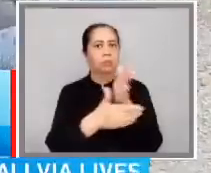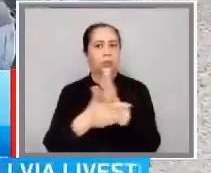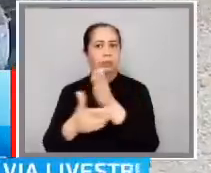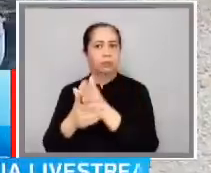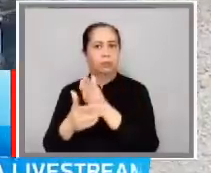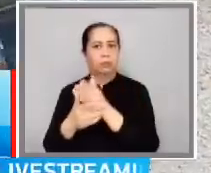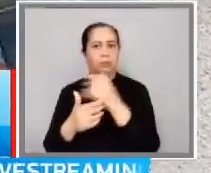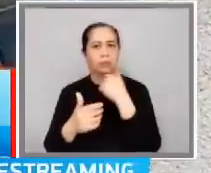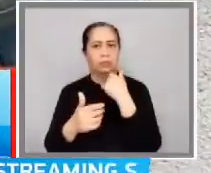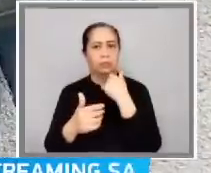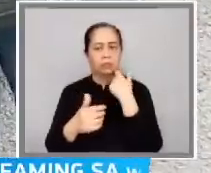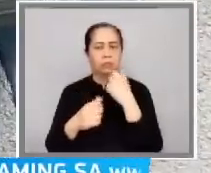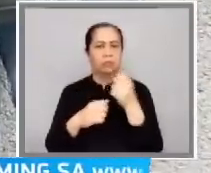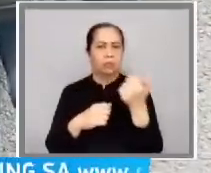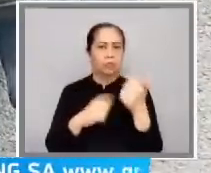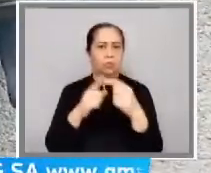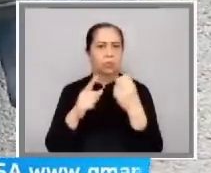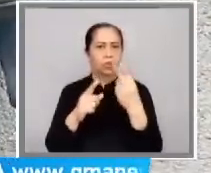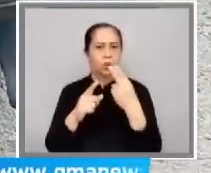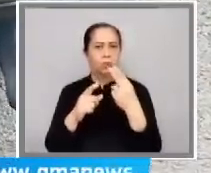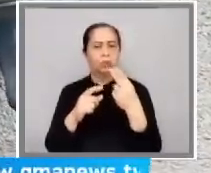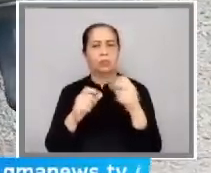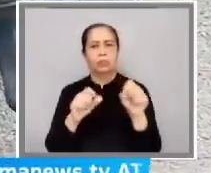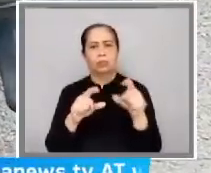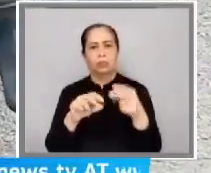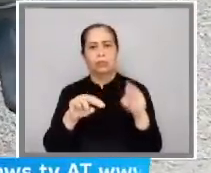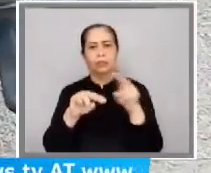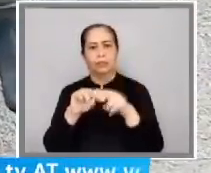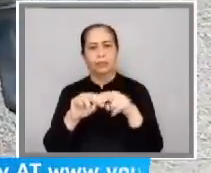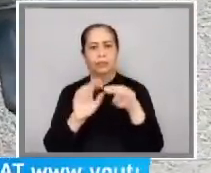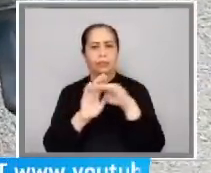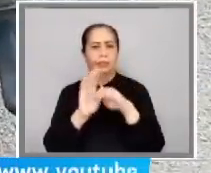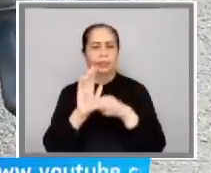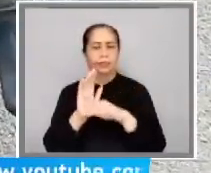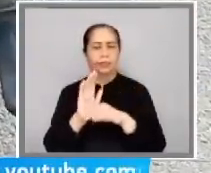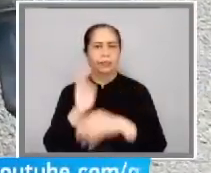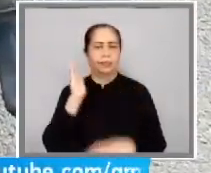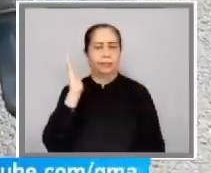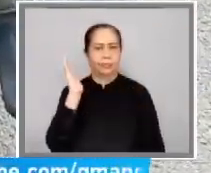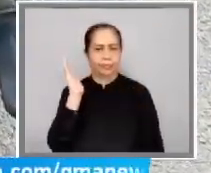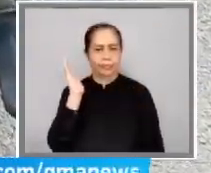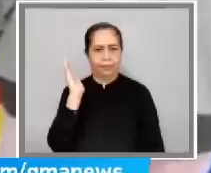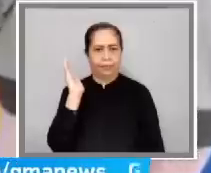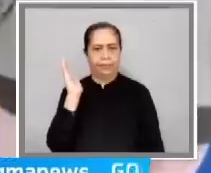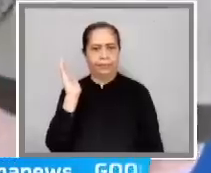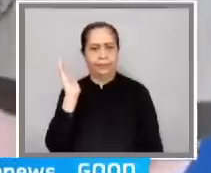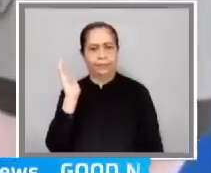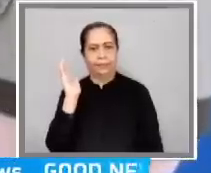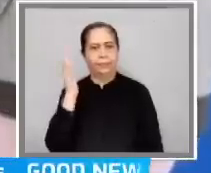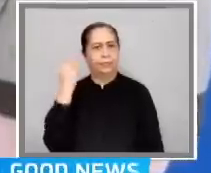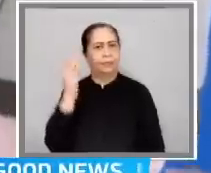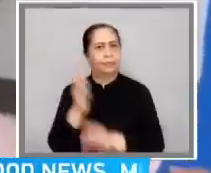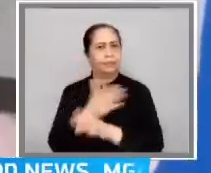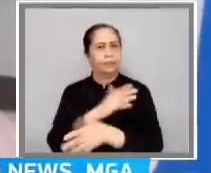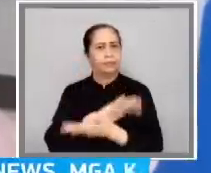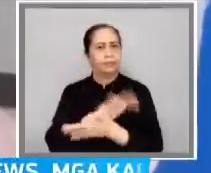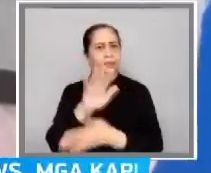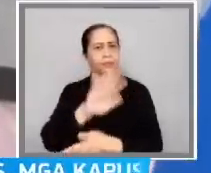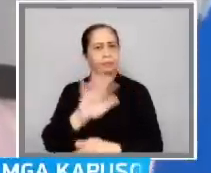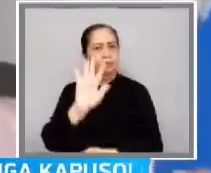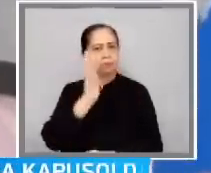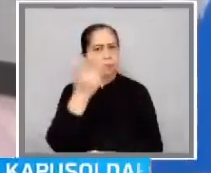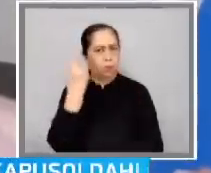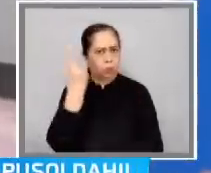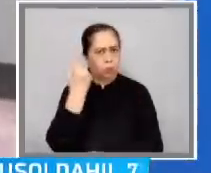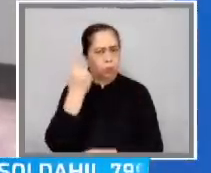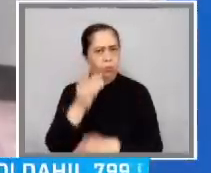pesos hanggang 12 pesos na ang bentahan kada piraso ng kwitis. Noong bago magpandemya ay naglalaro lamang ito sa 5 pesos